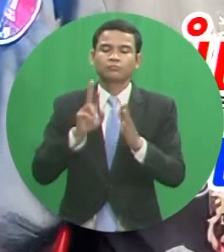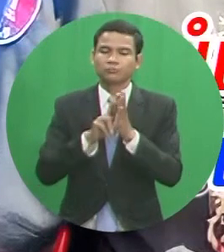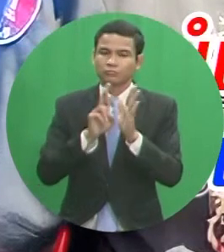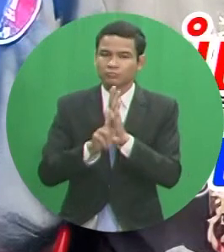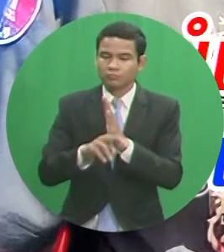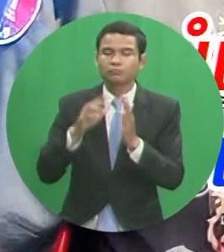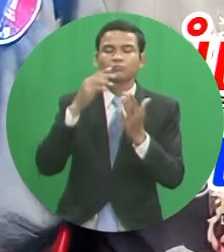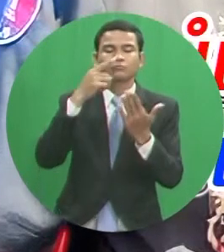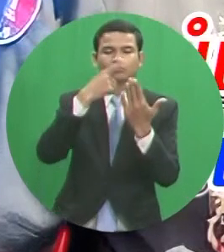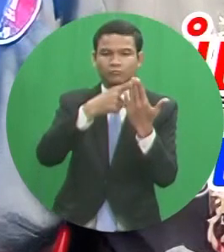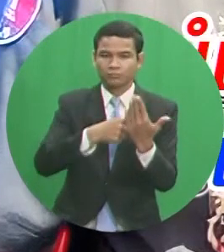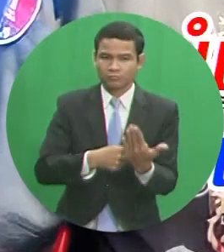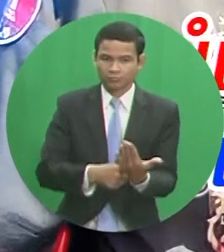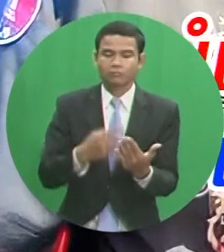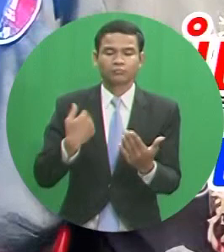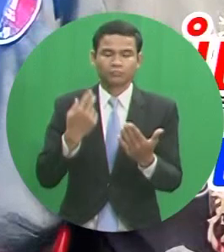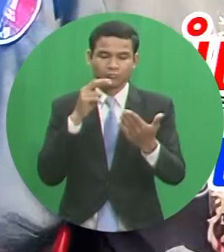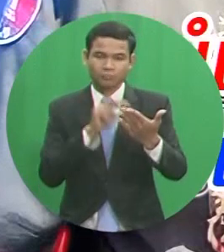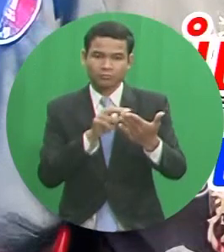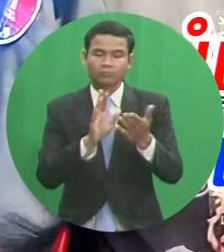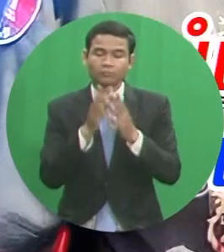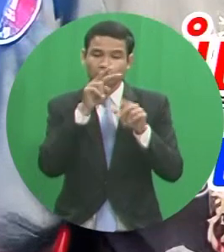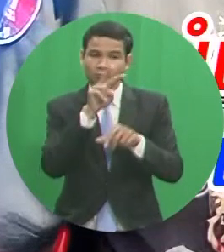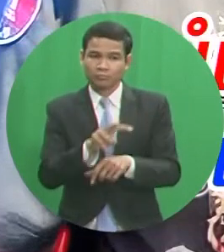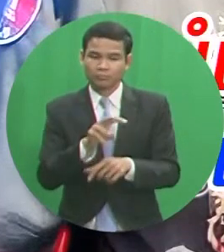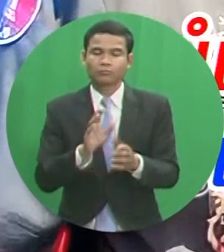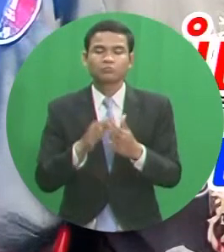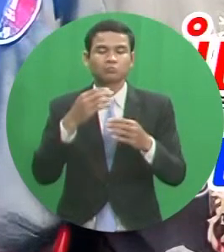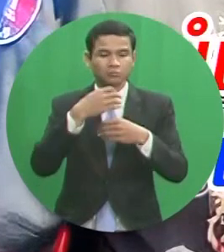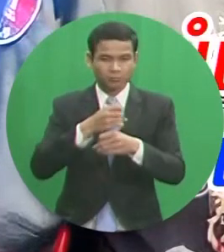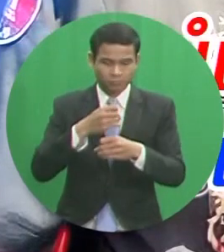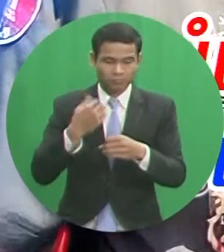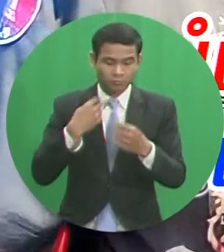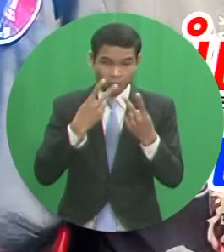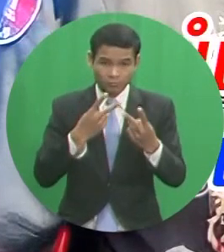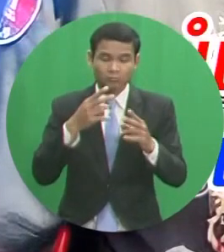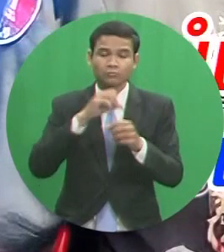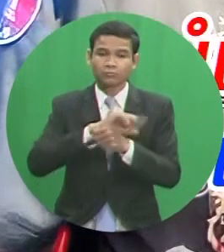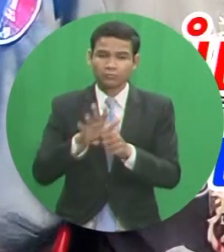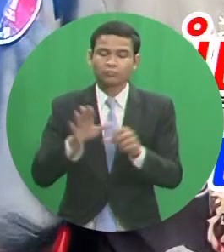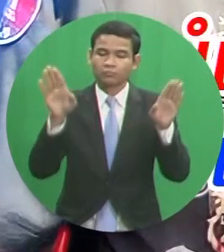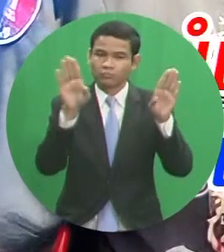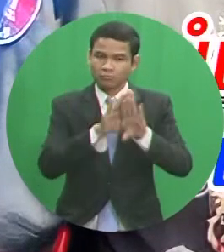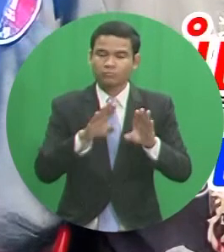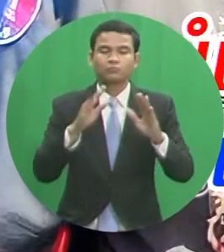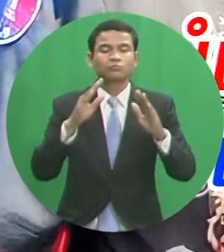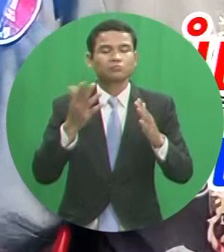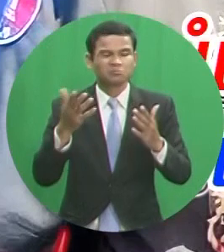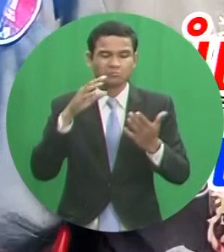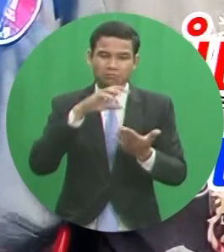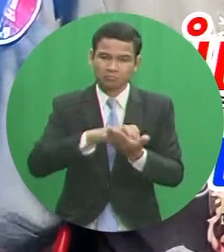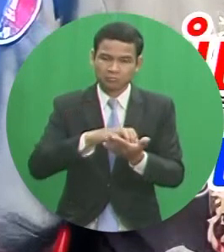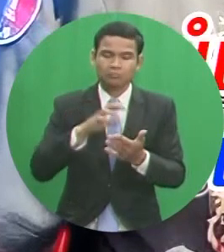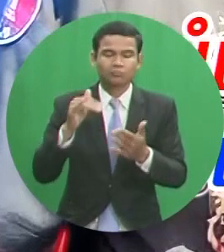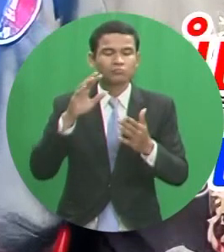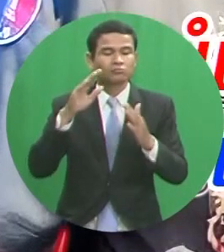นี่คือทางปีได้เคยเมียนโควิดตีตังนุตระบานบัดได้สลาริจินีหรือใครเติ